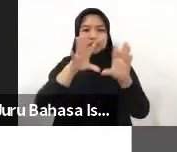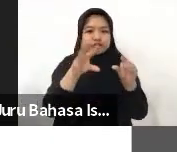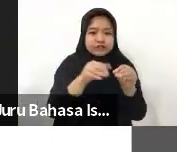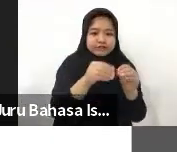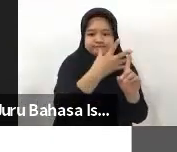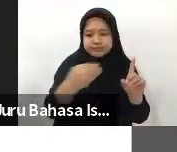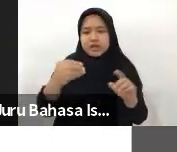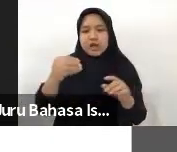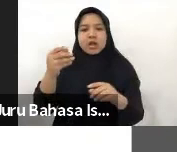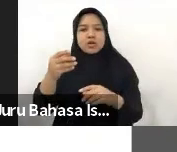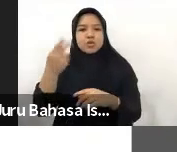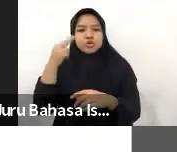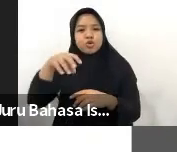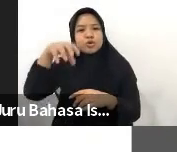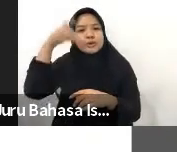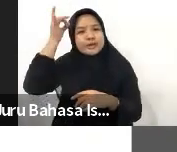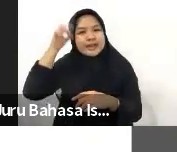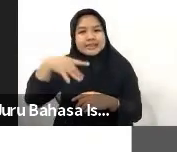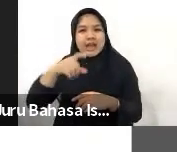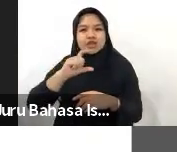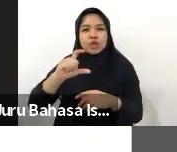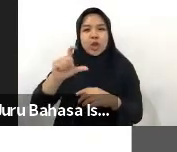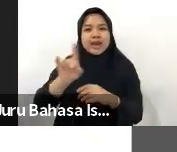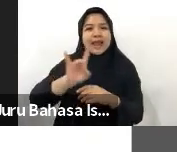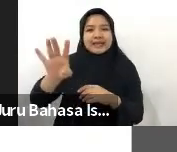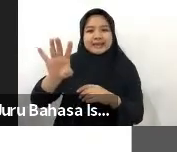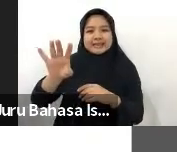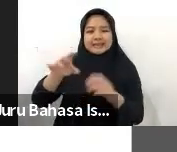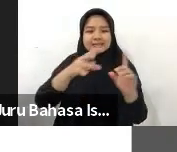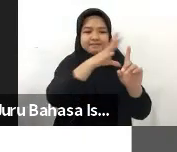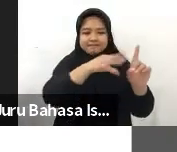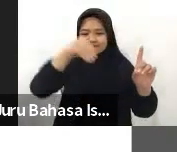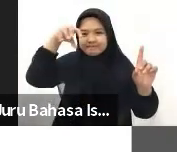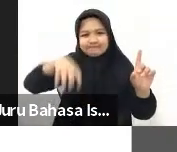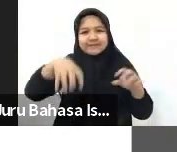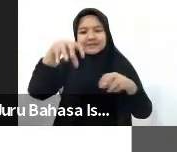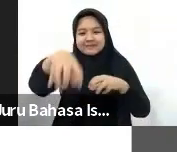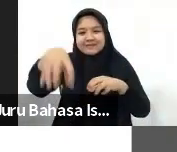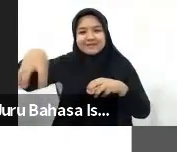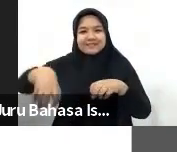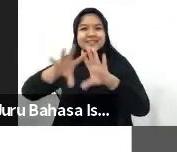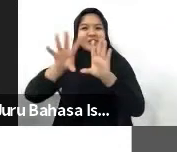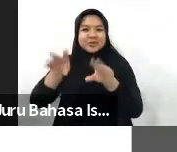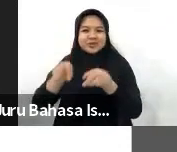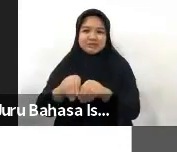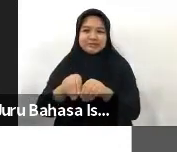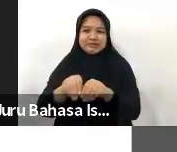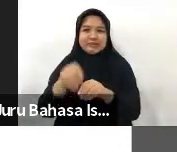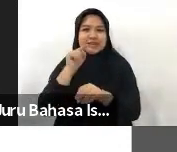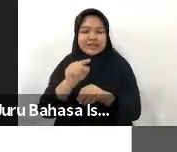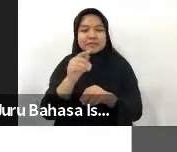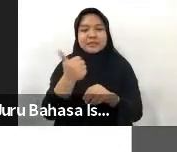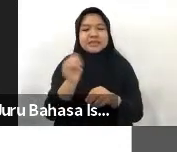non desa percontohan. Jadi desa pemodelan desa inklusif yang ada di desa percontohan ini